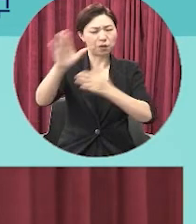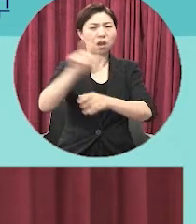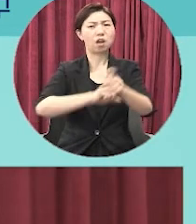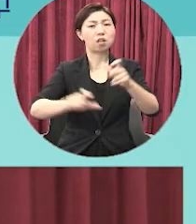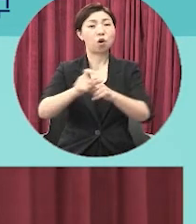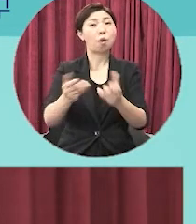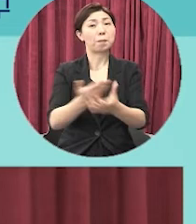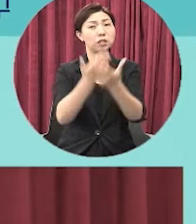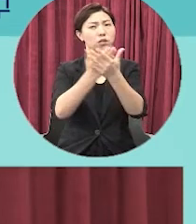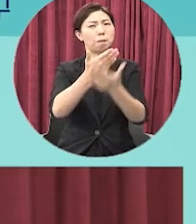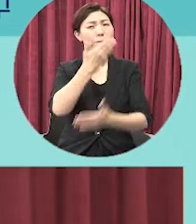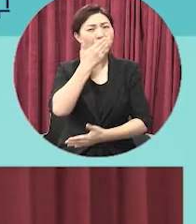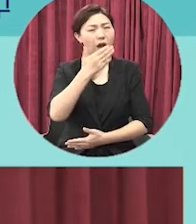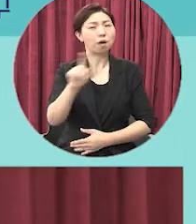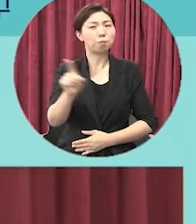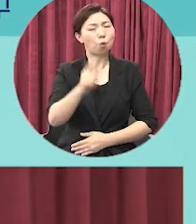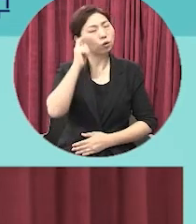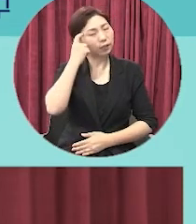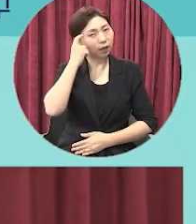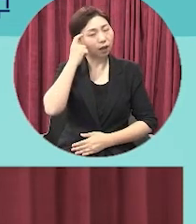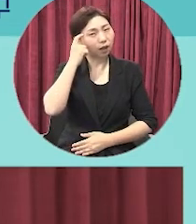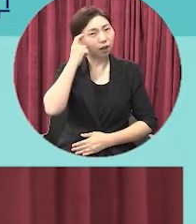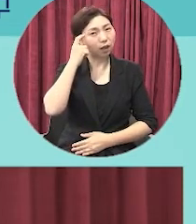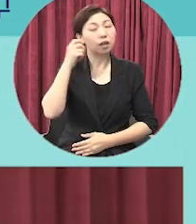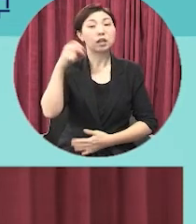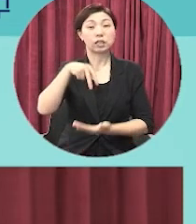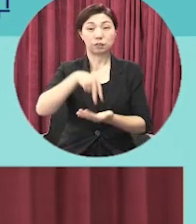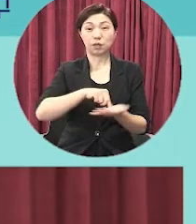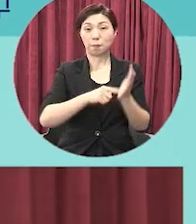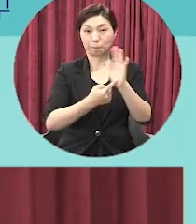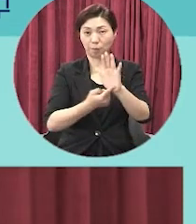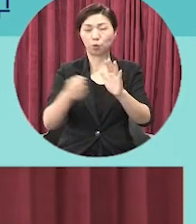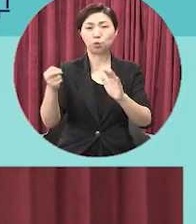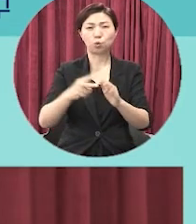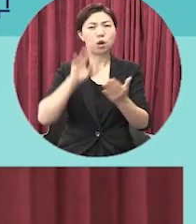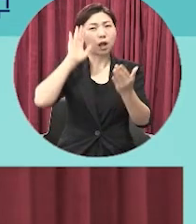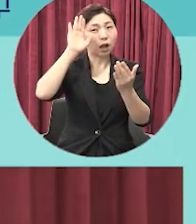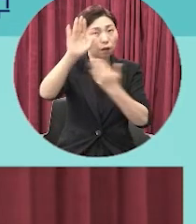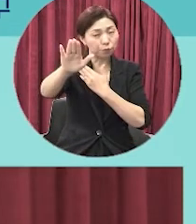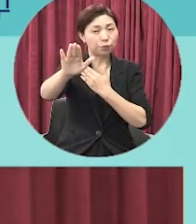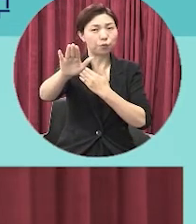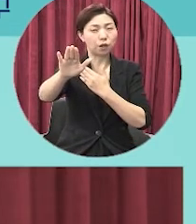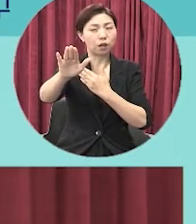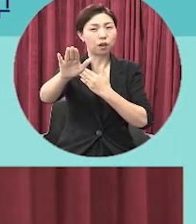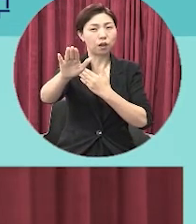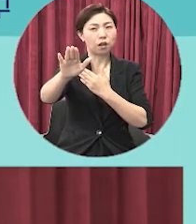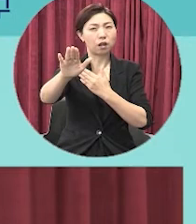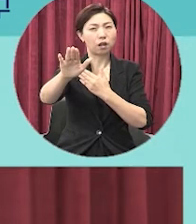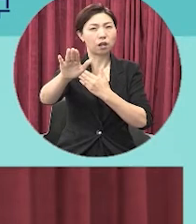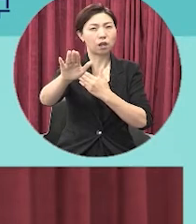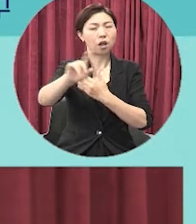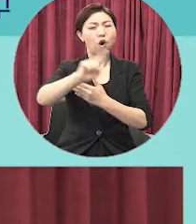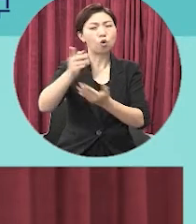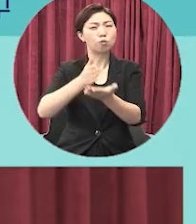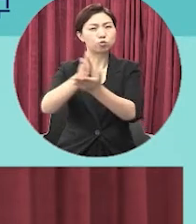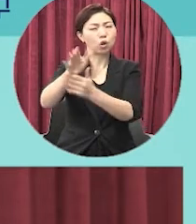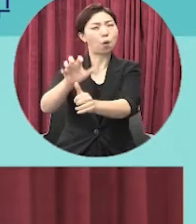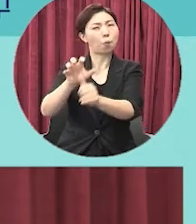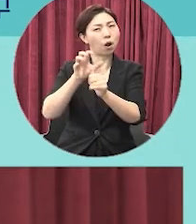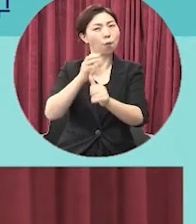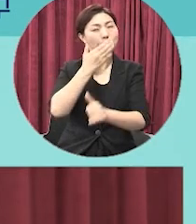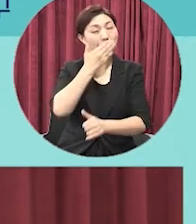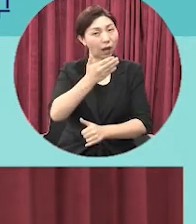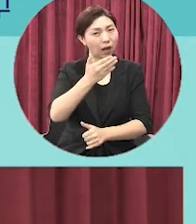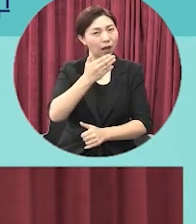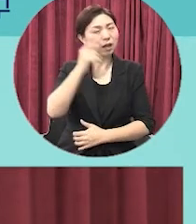라고 생각을 하시는 부분 언어 혹은 g 그리고 앞으로 미래의 좀더 어떤 분야로 활용이 가능할 지에